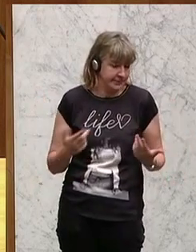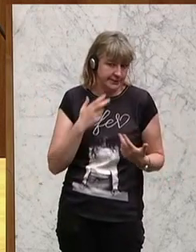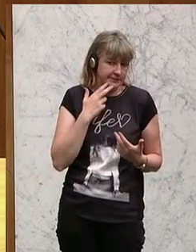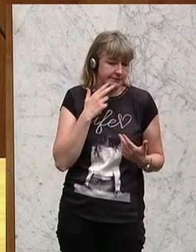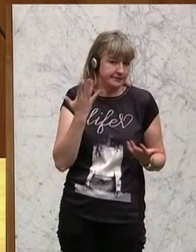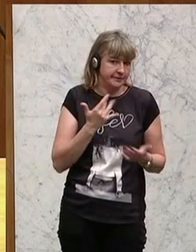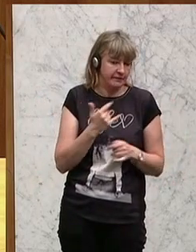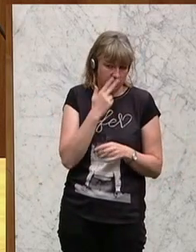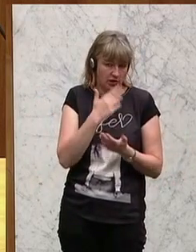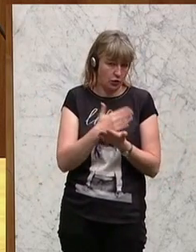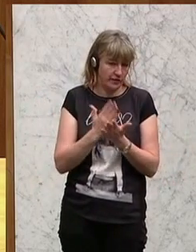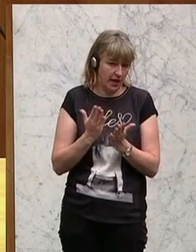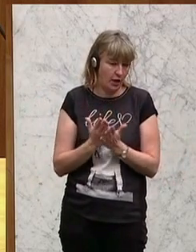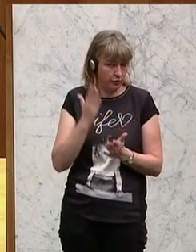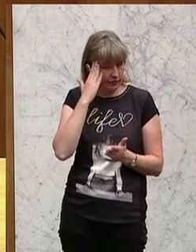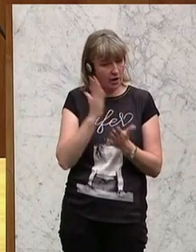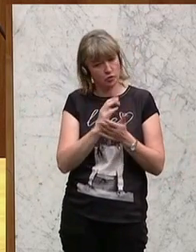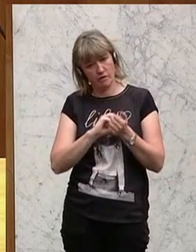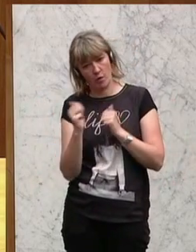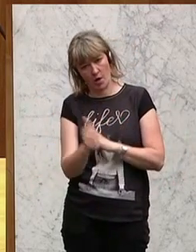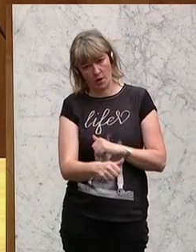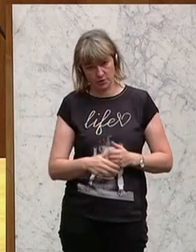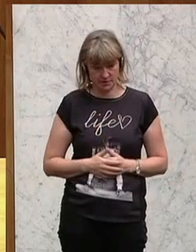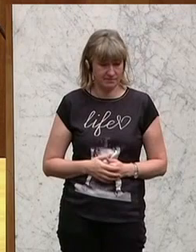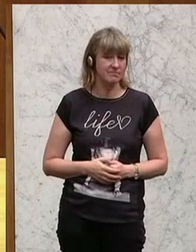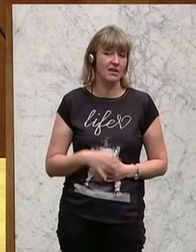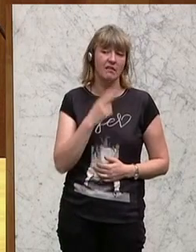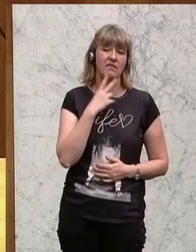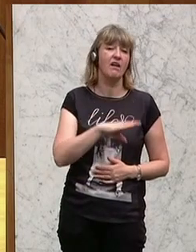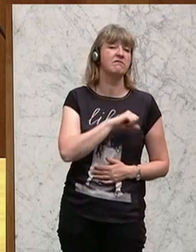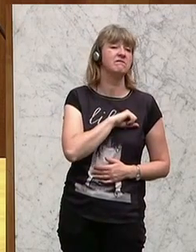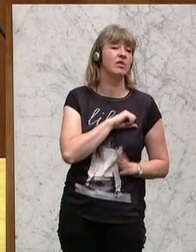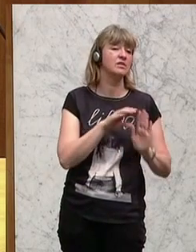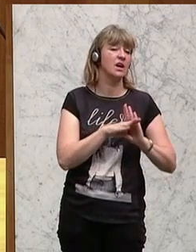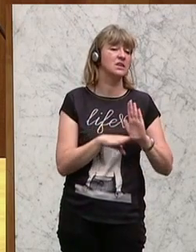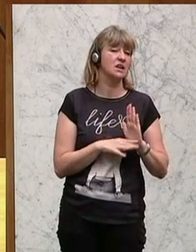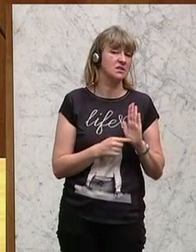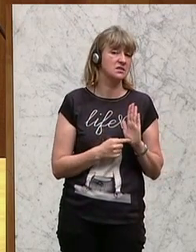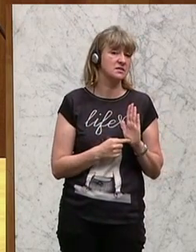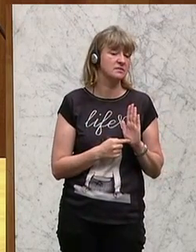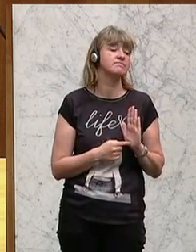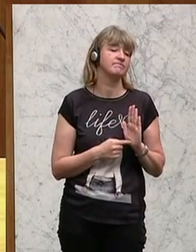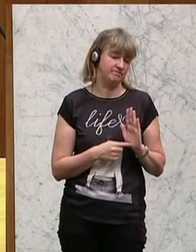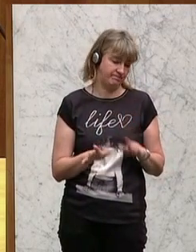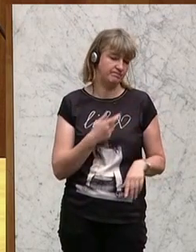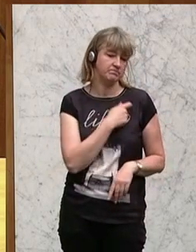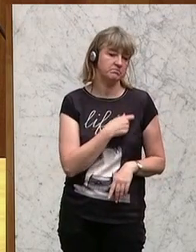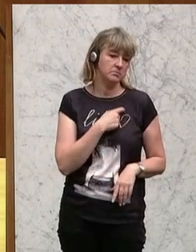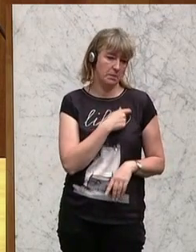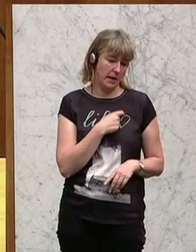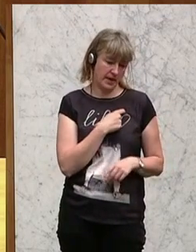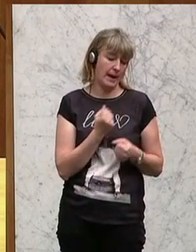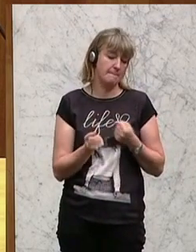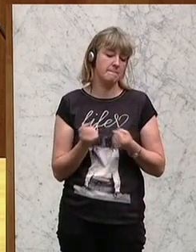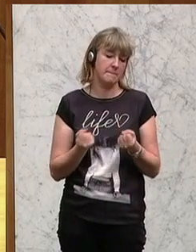Schluss die Verteilung ausschauen wird. Und Hauptprofiteure dieses Gesetzes sind die am meisten